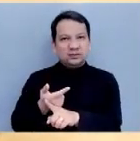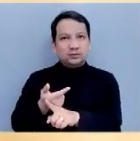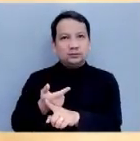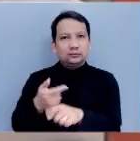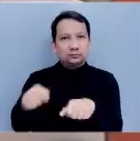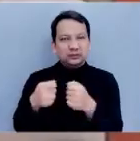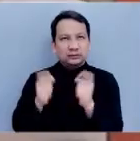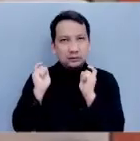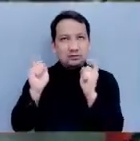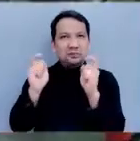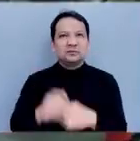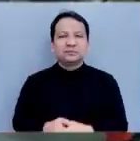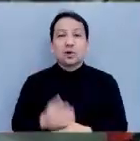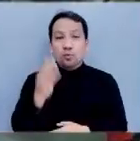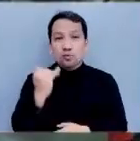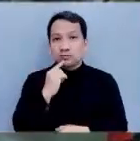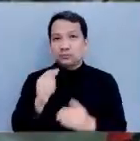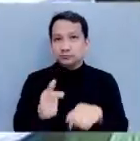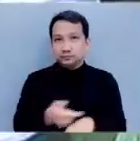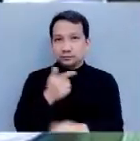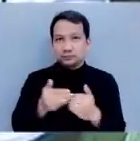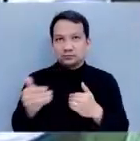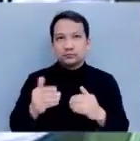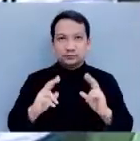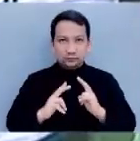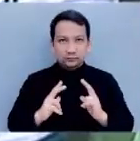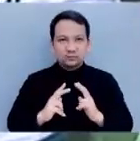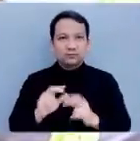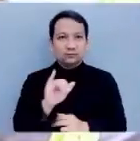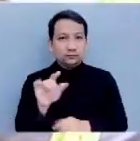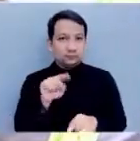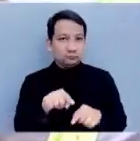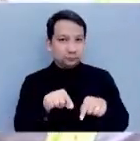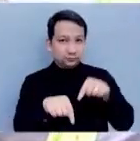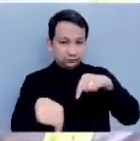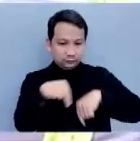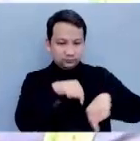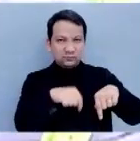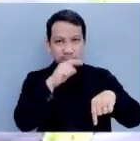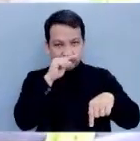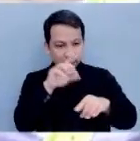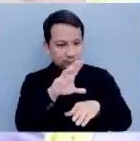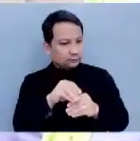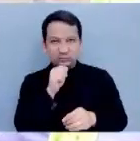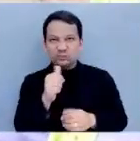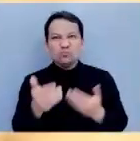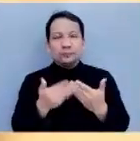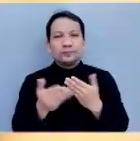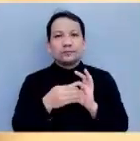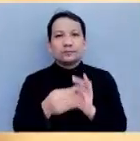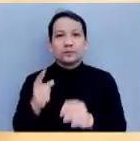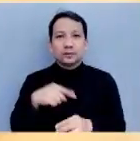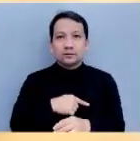madali eh, kasi you just have a longer vacation. Pero if you want to go back, hindi mo yun magagawa ka agad. So every